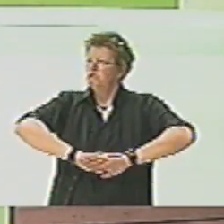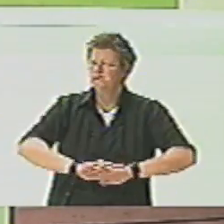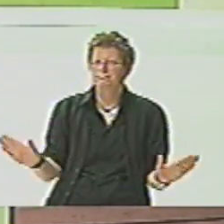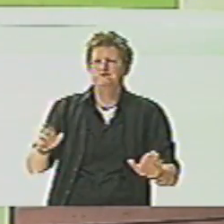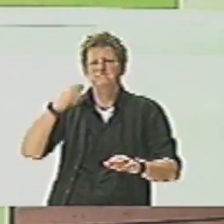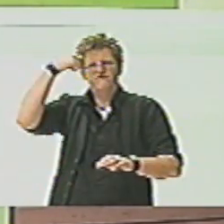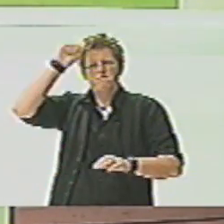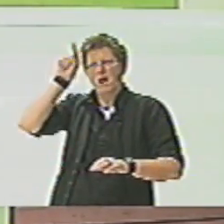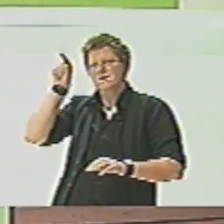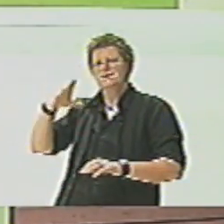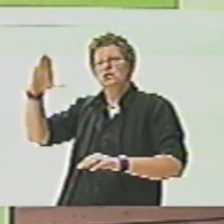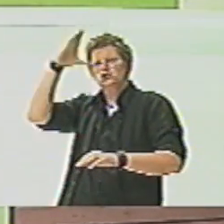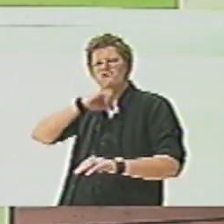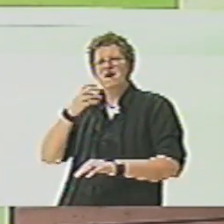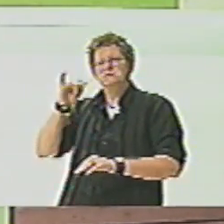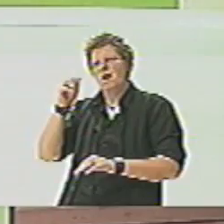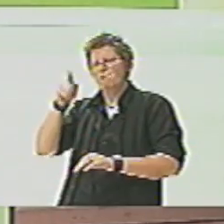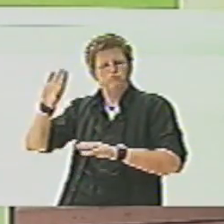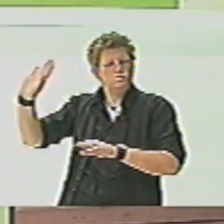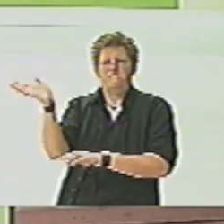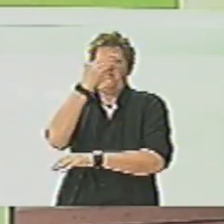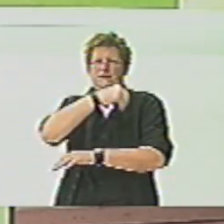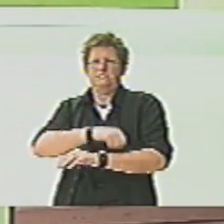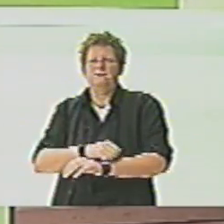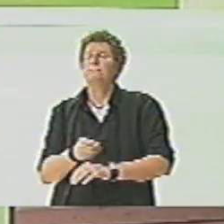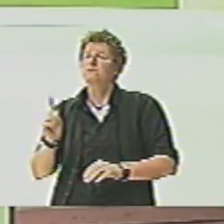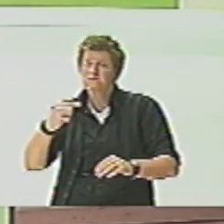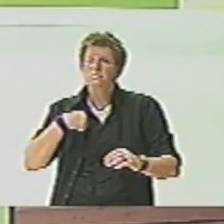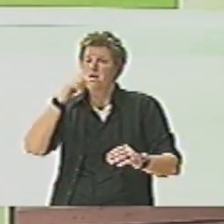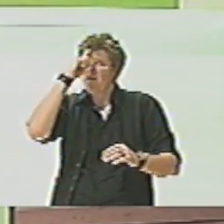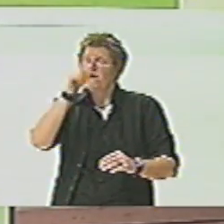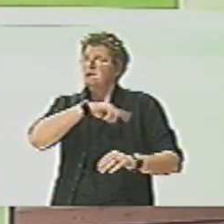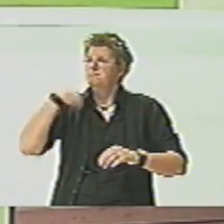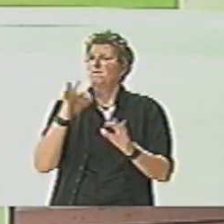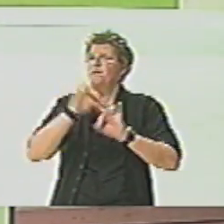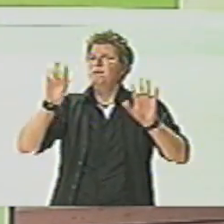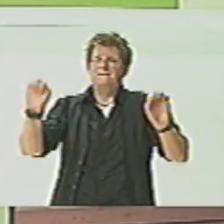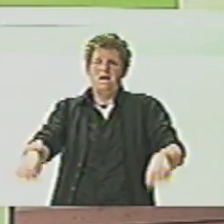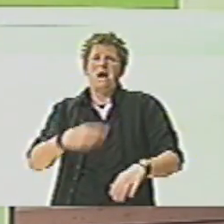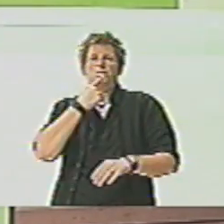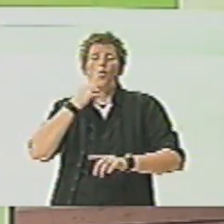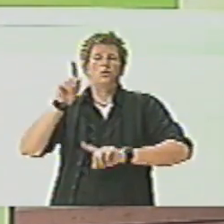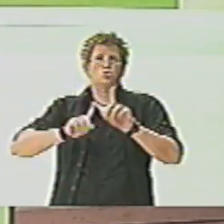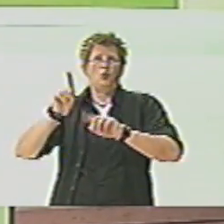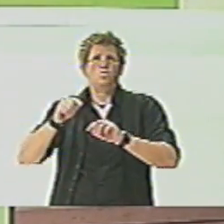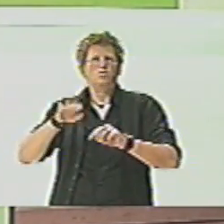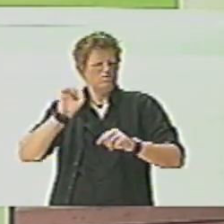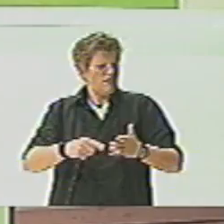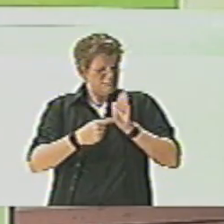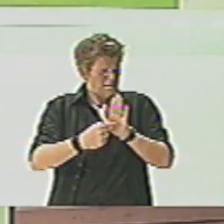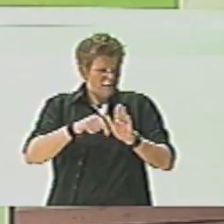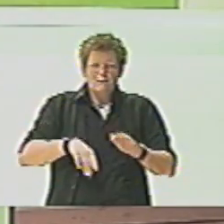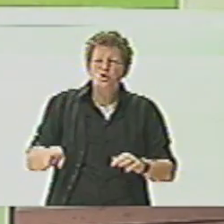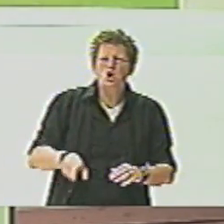Wir können es besser und wir werden es in NRW weiter unter Beweis stellen. Dieser